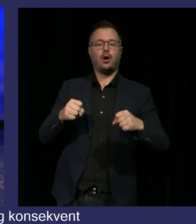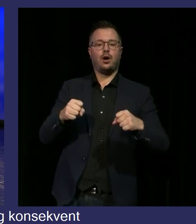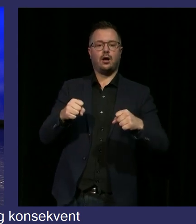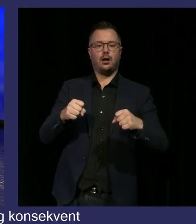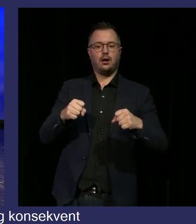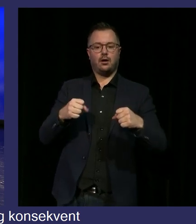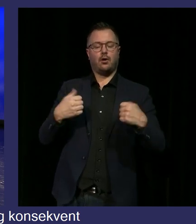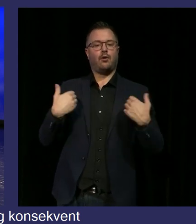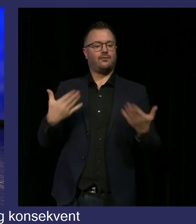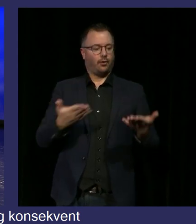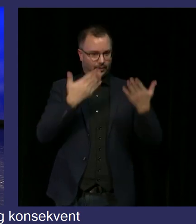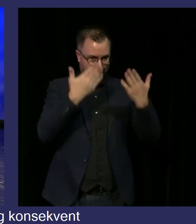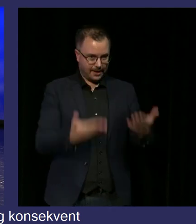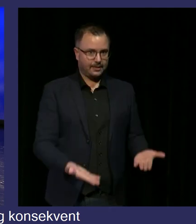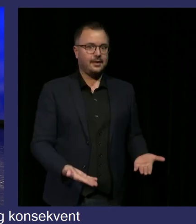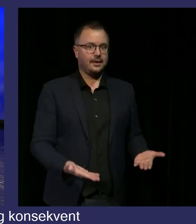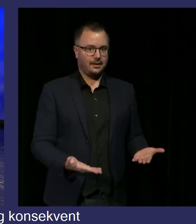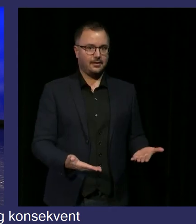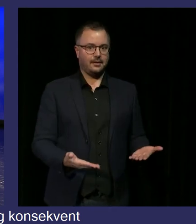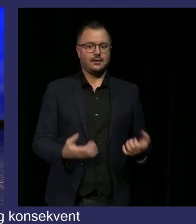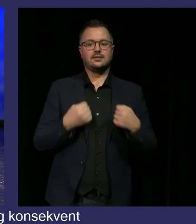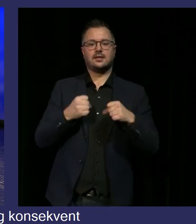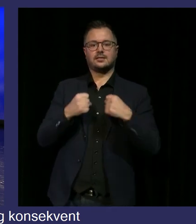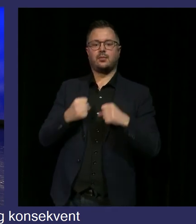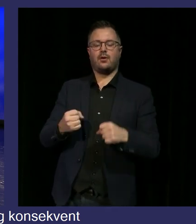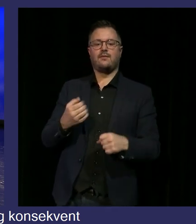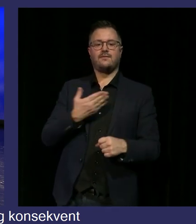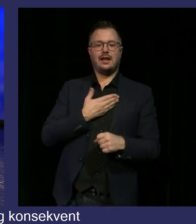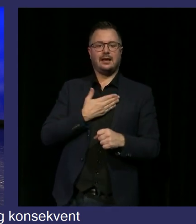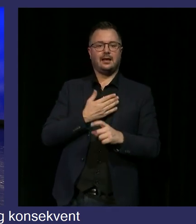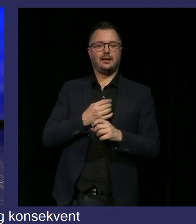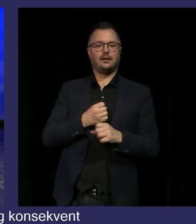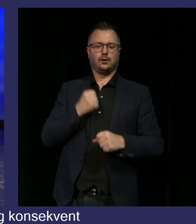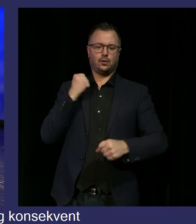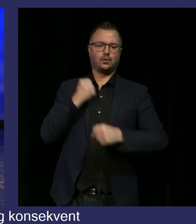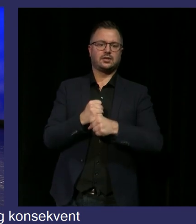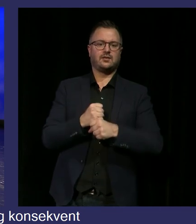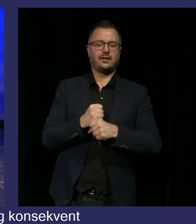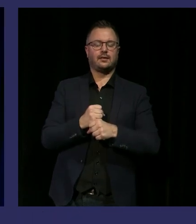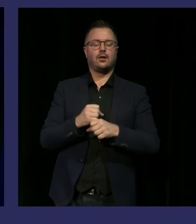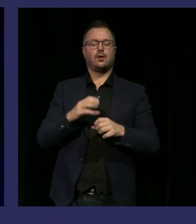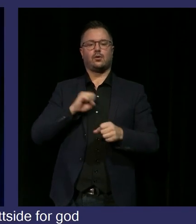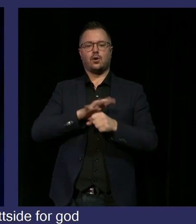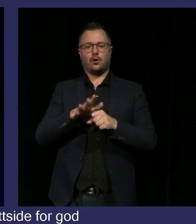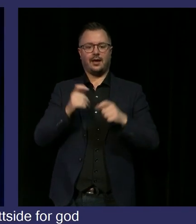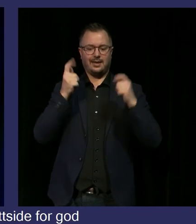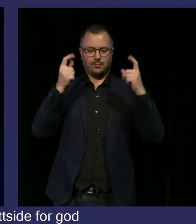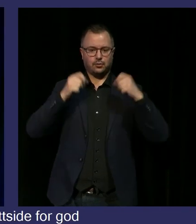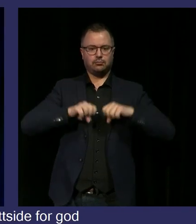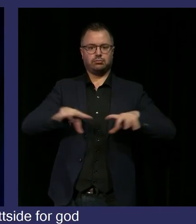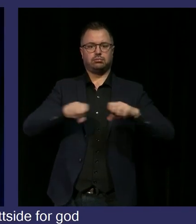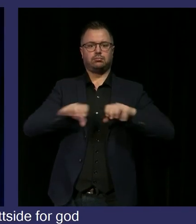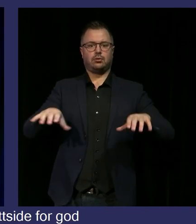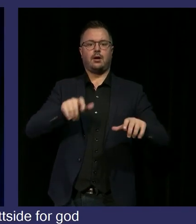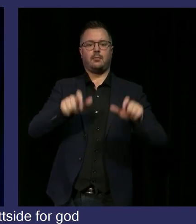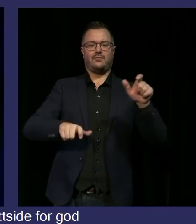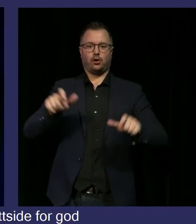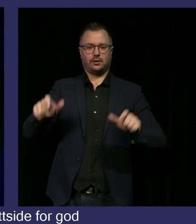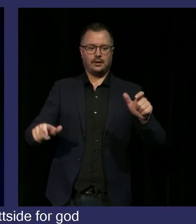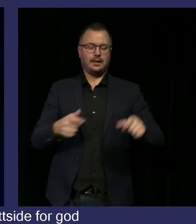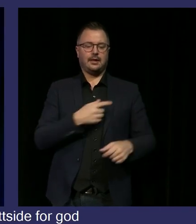fått heder for det, satset på veldig konsekvent koronainformasjon til befolkningen. Blant annet har de laget en